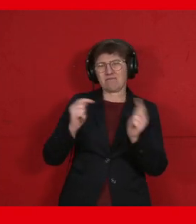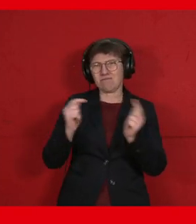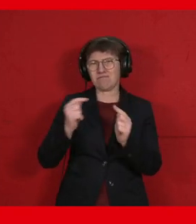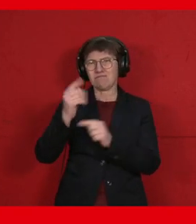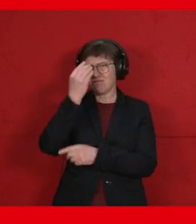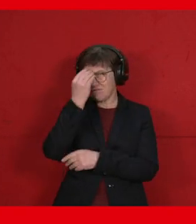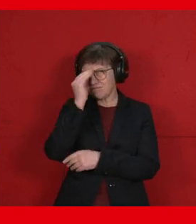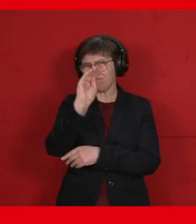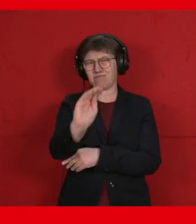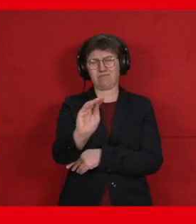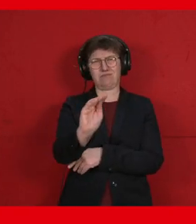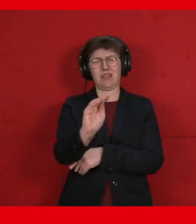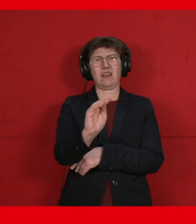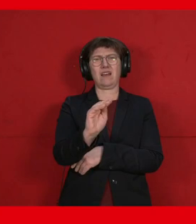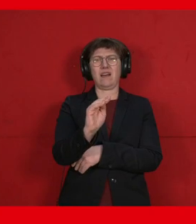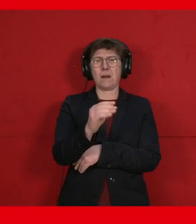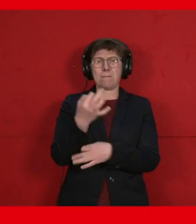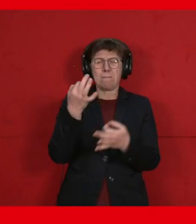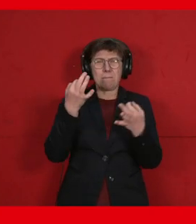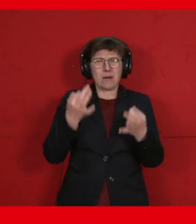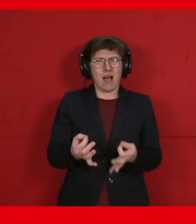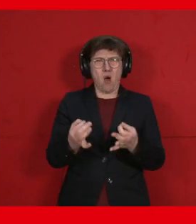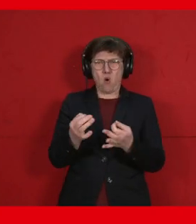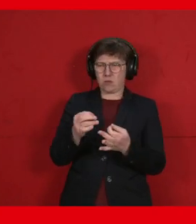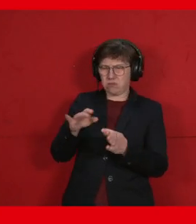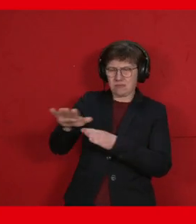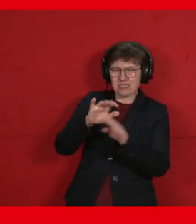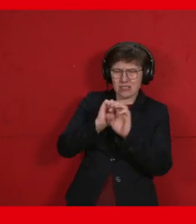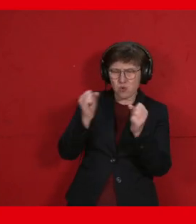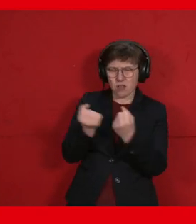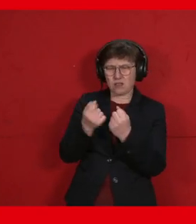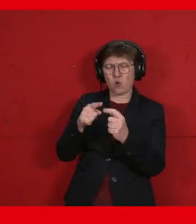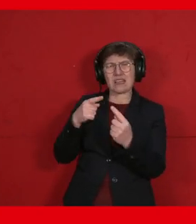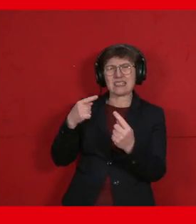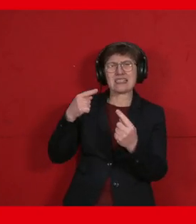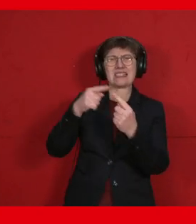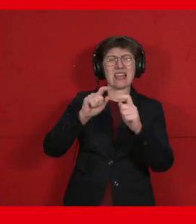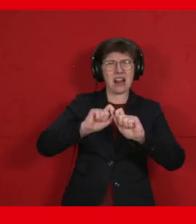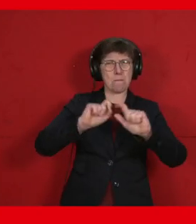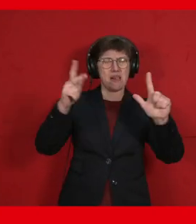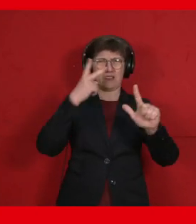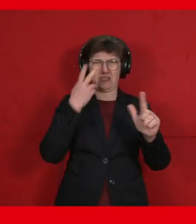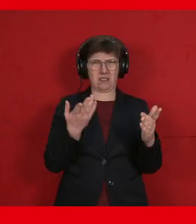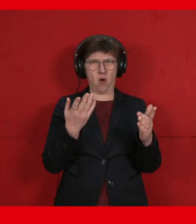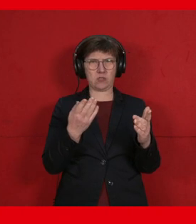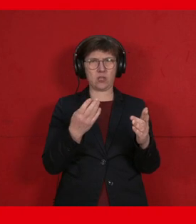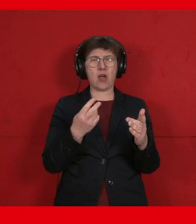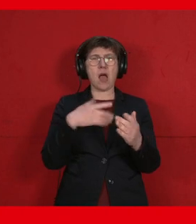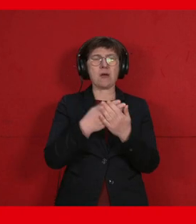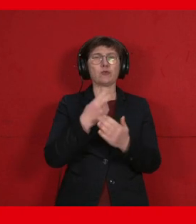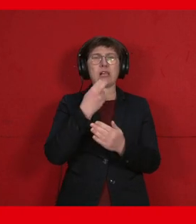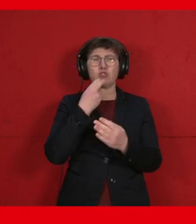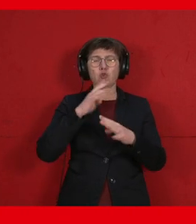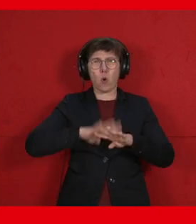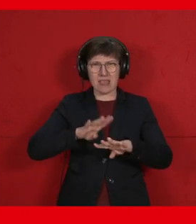geäußert, dass man ja auch stärker sehen muss, was ist eigentlich das Zielbild. Wir haben ja die Stromnetzinfrastruktur, wir haben